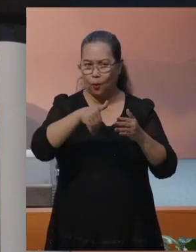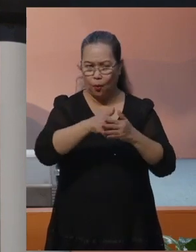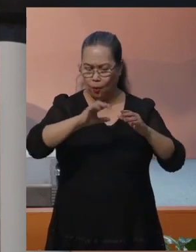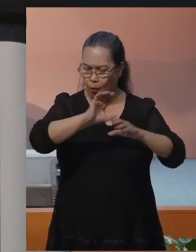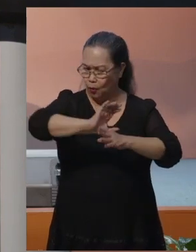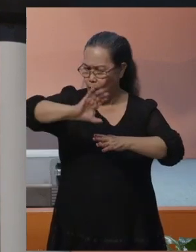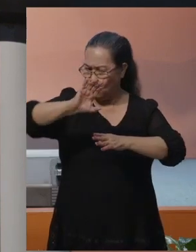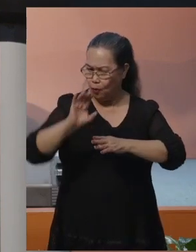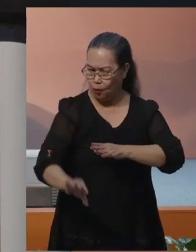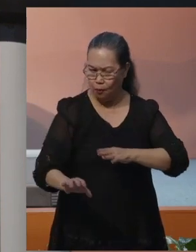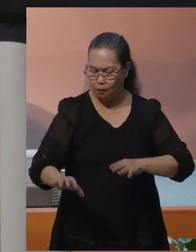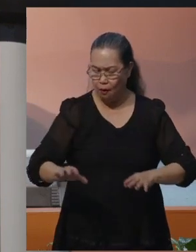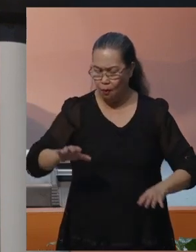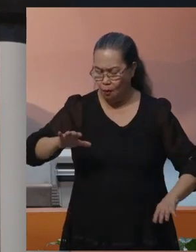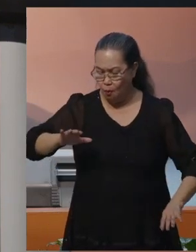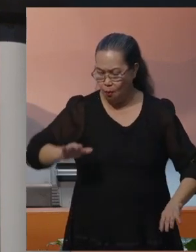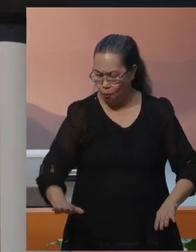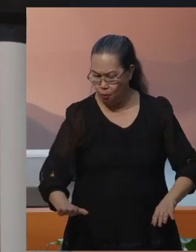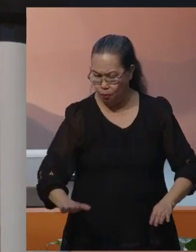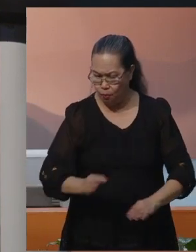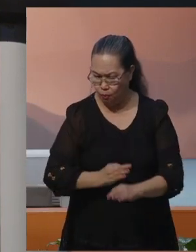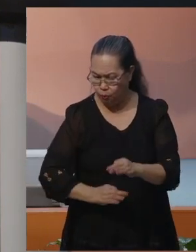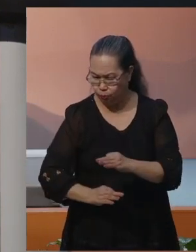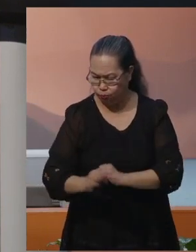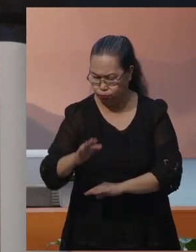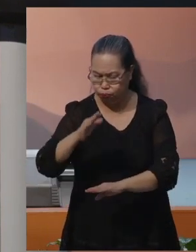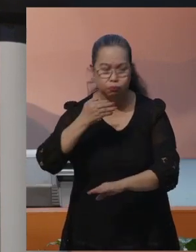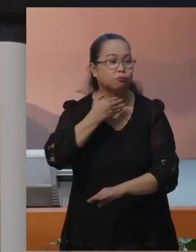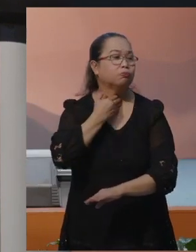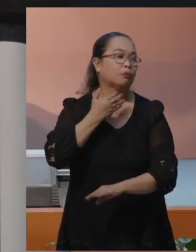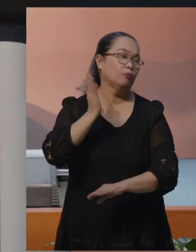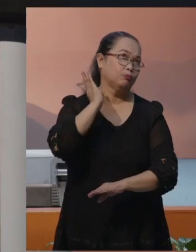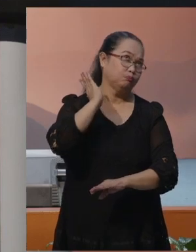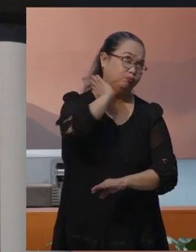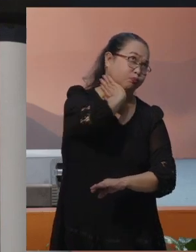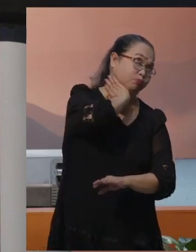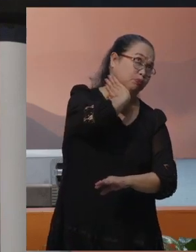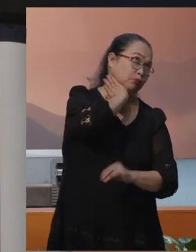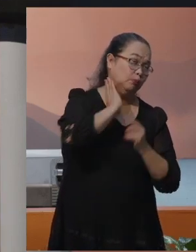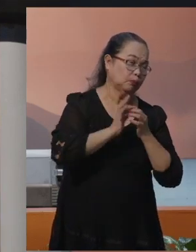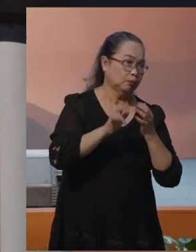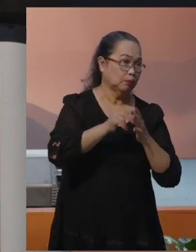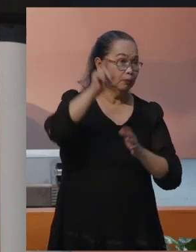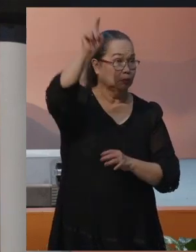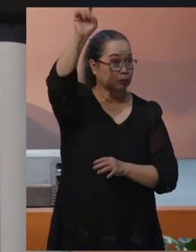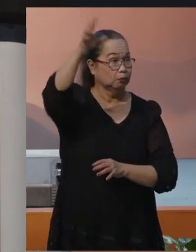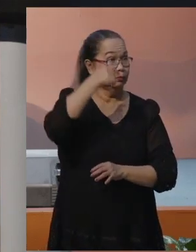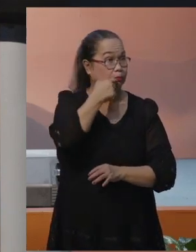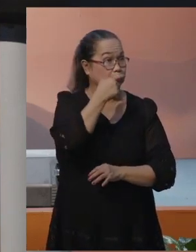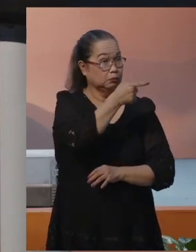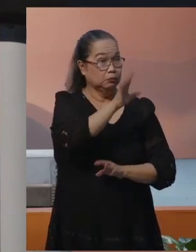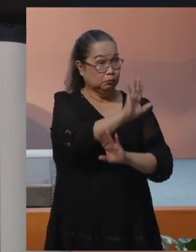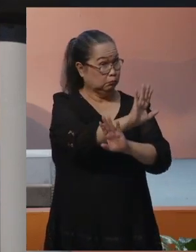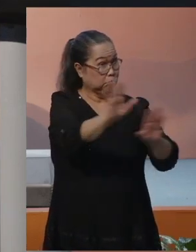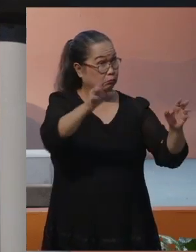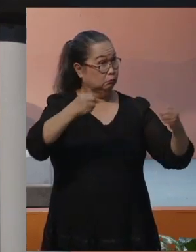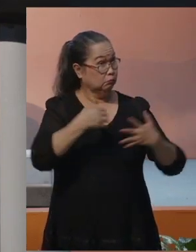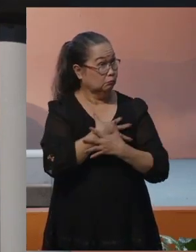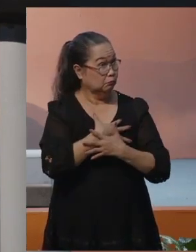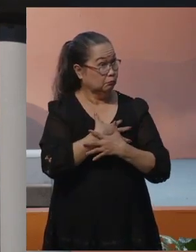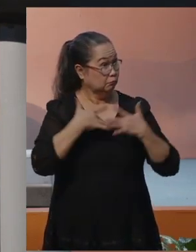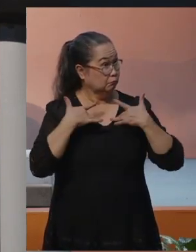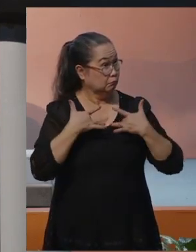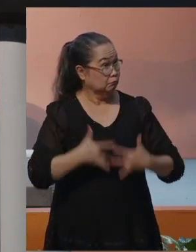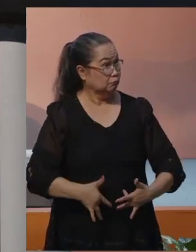ang paa ay nasa leeg ng kalaban. Inulit ni Joshua ang utos at pangako ng Panginoon sa kanya, Do not be afraid or be